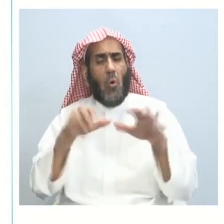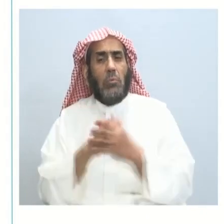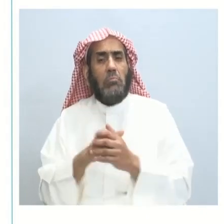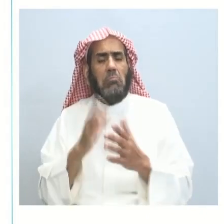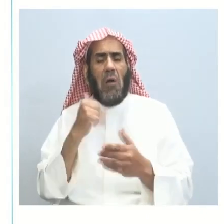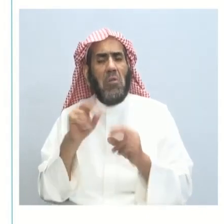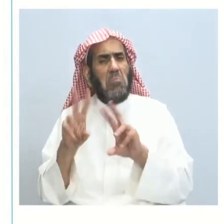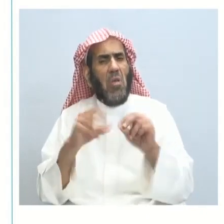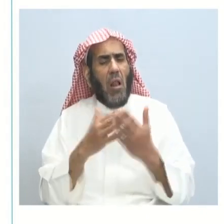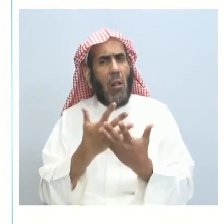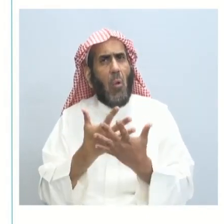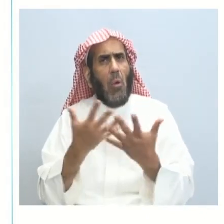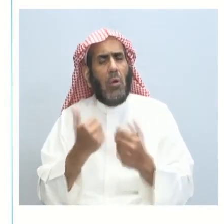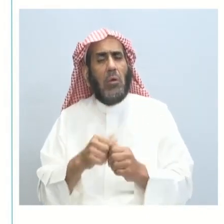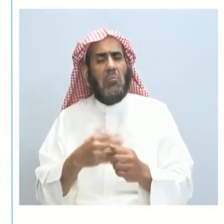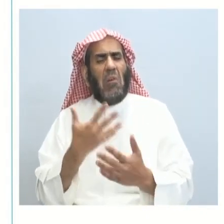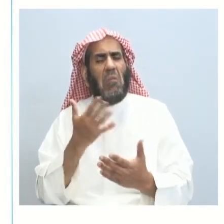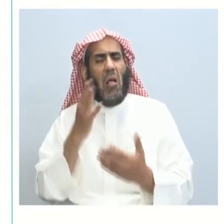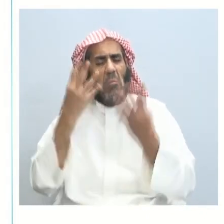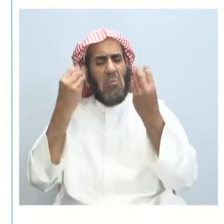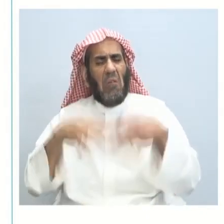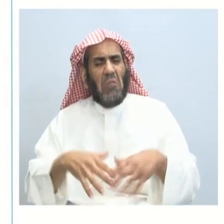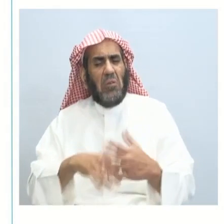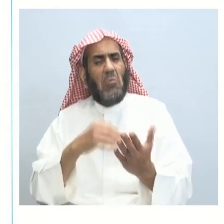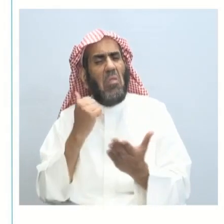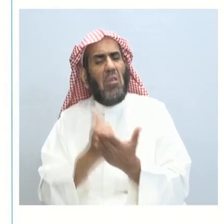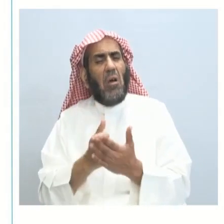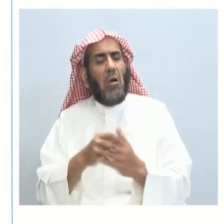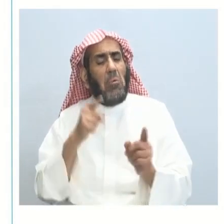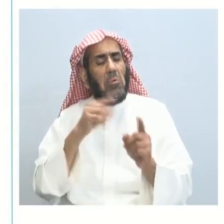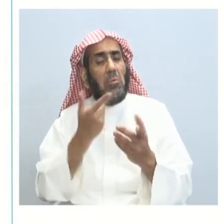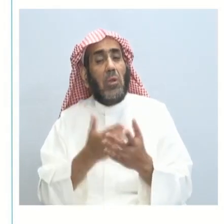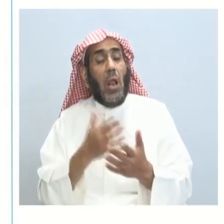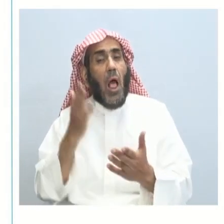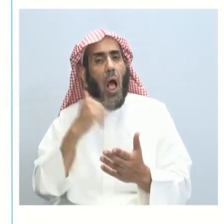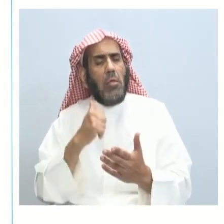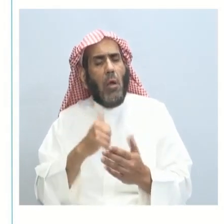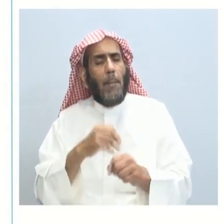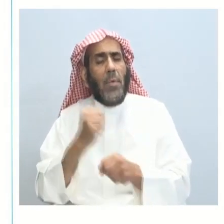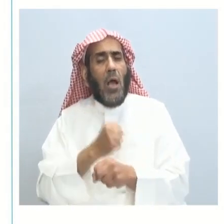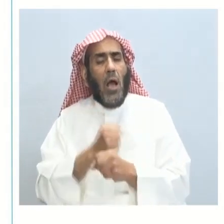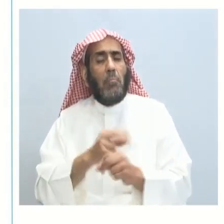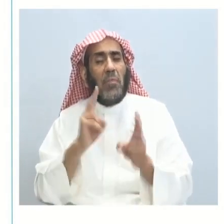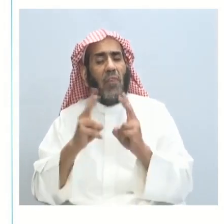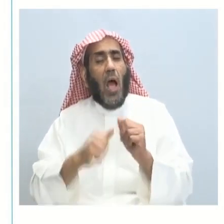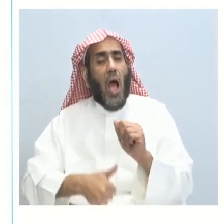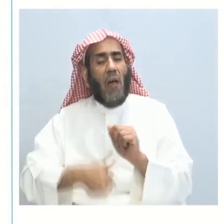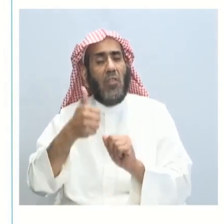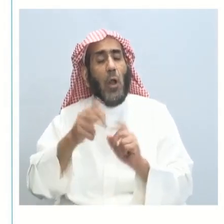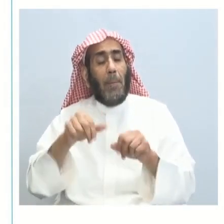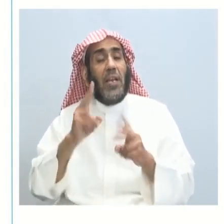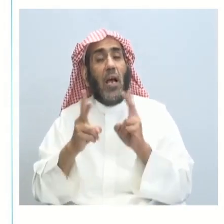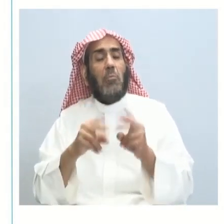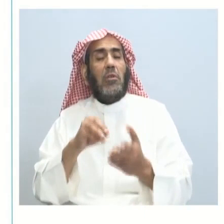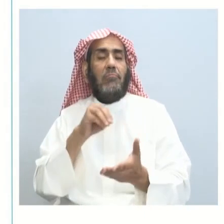له اذا بالتاكيد قد نفقد الثقه ونفقد السمعه لذلك عدم اقامه فعاليه افضل من اقامتها في